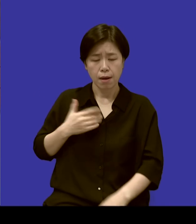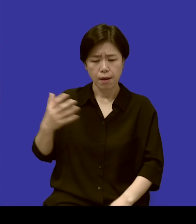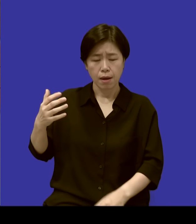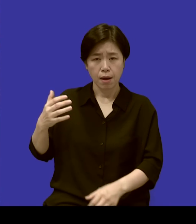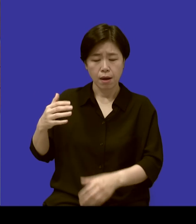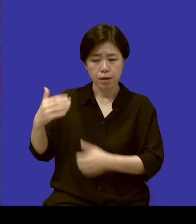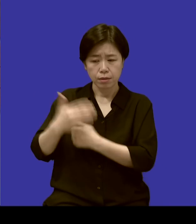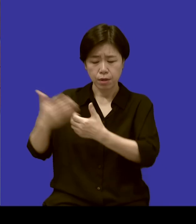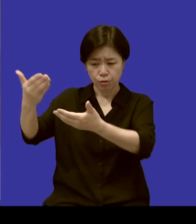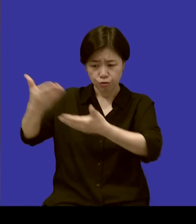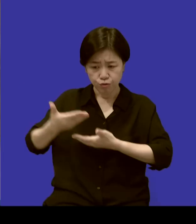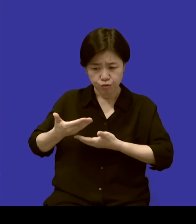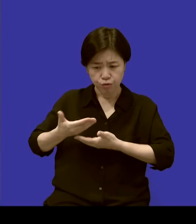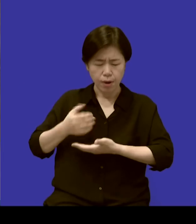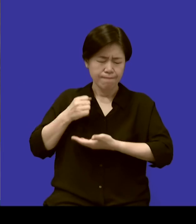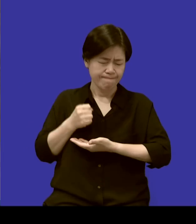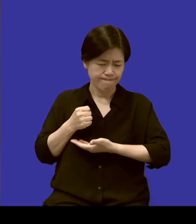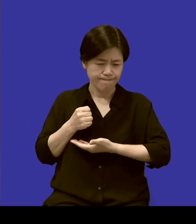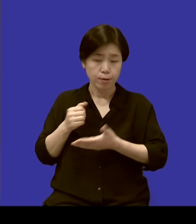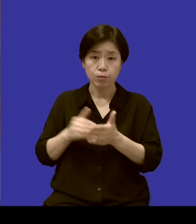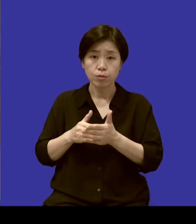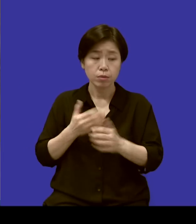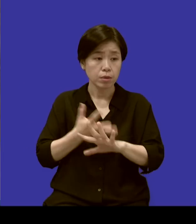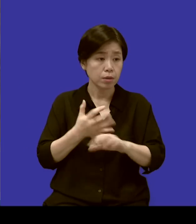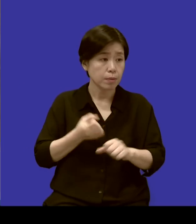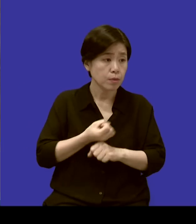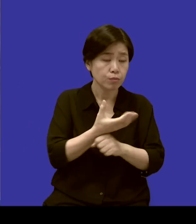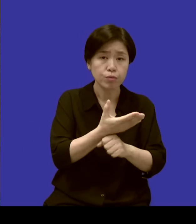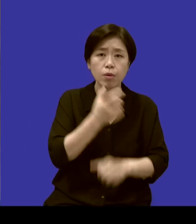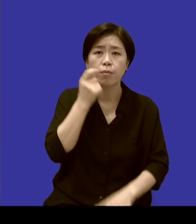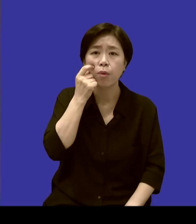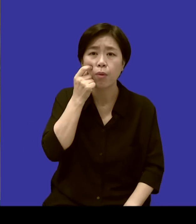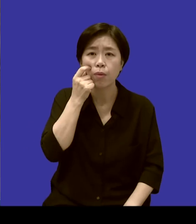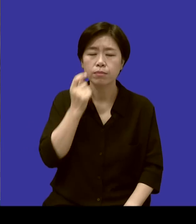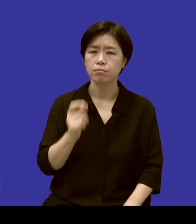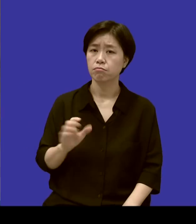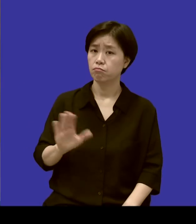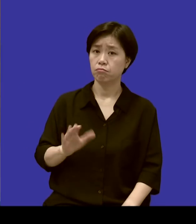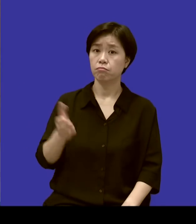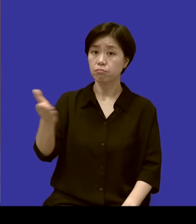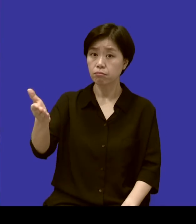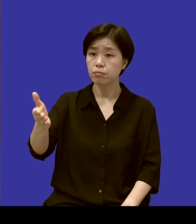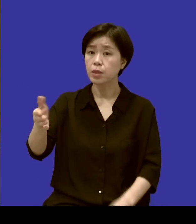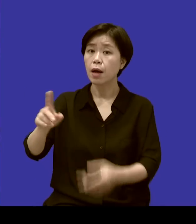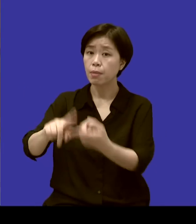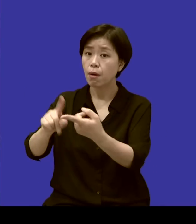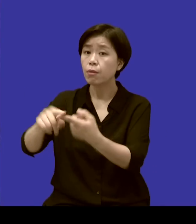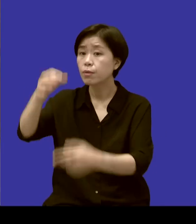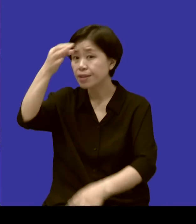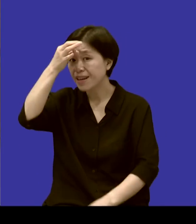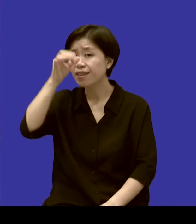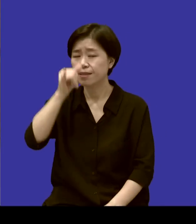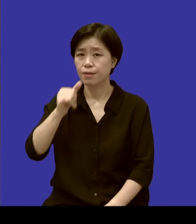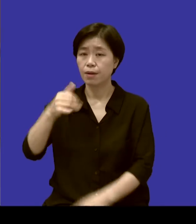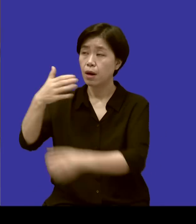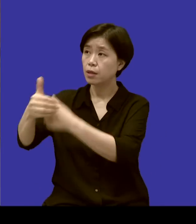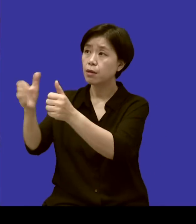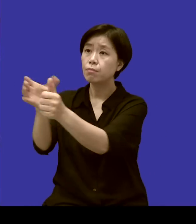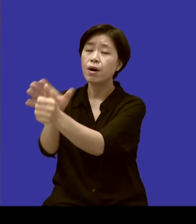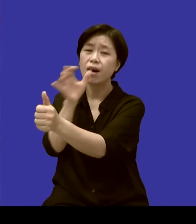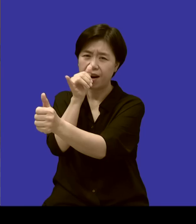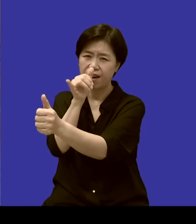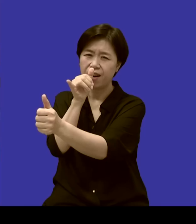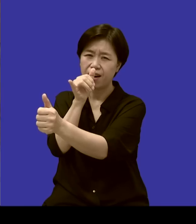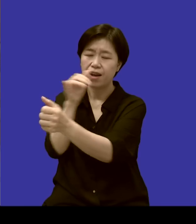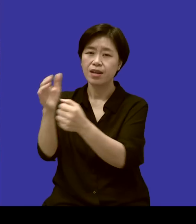것 같아요. 또 주영규 씨는 또 나름대로의 또 예. 탤런트가 있잖아요. 예. 더 많은 사람들에게 그 복음의 영향력을 설파할 수